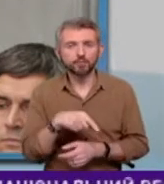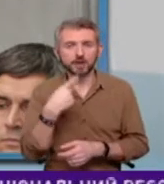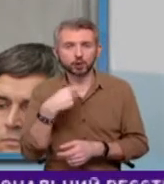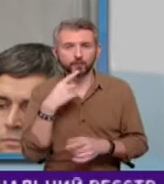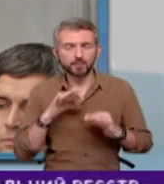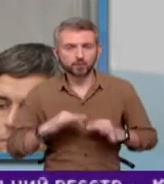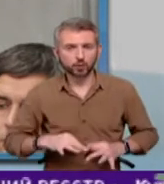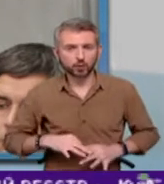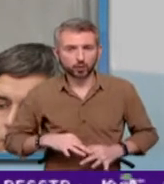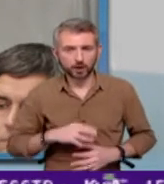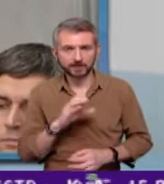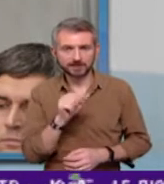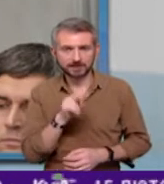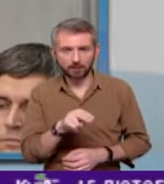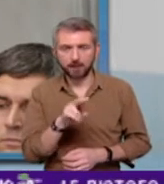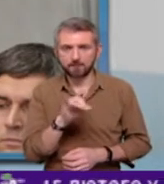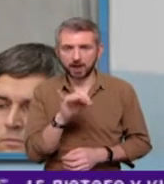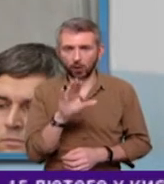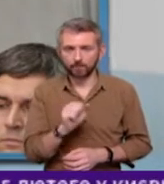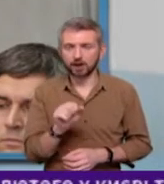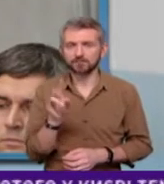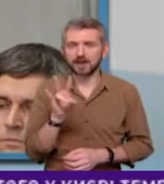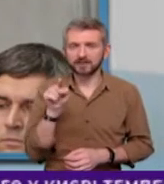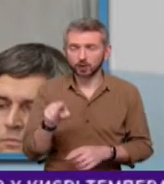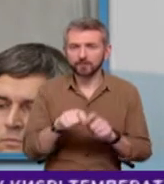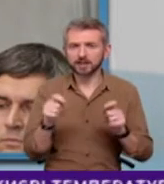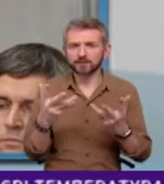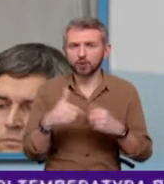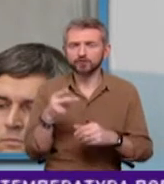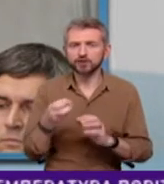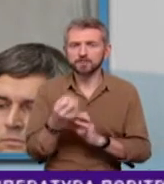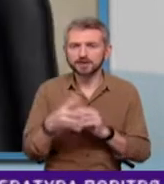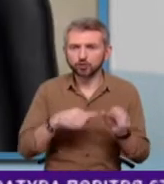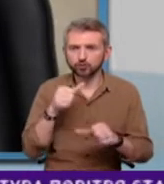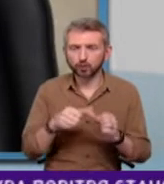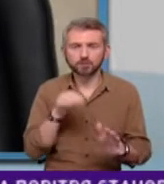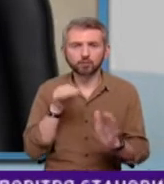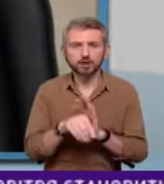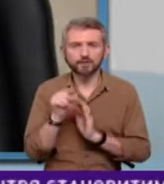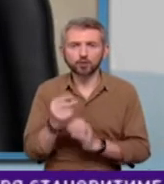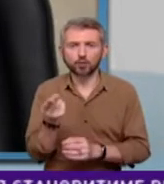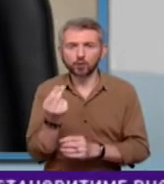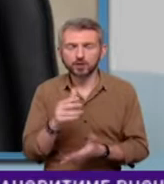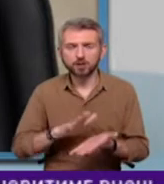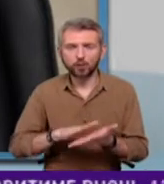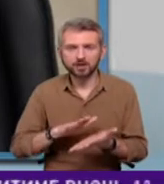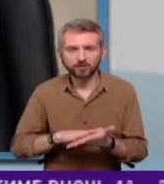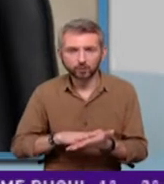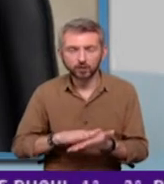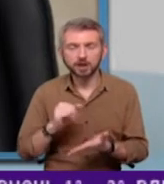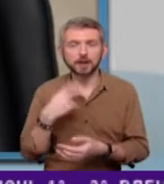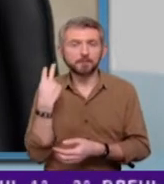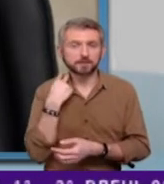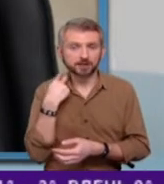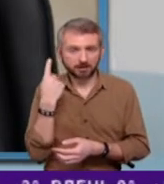словами прокурора САП Андрія Перова, Насіров відкрив рахунок у 2015 році і поклав на нього гроші готівкою. І